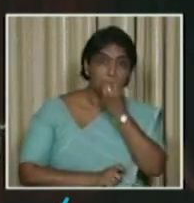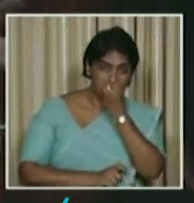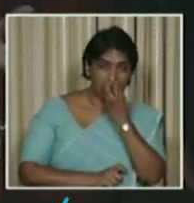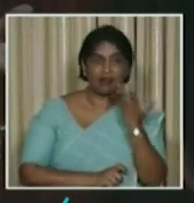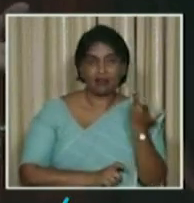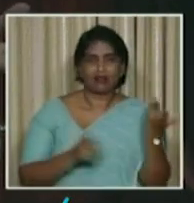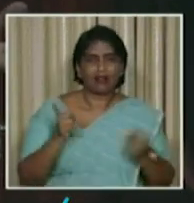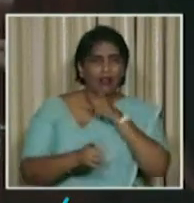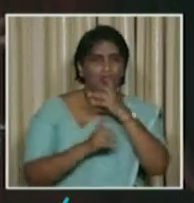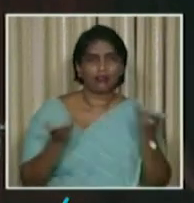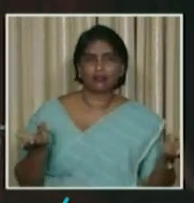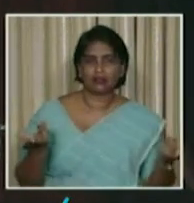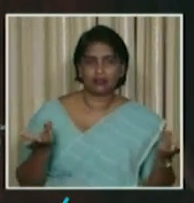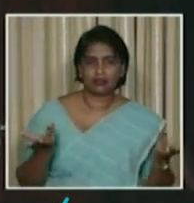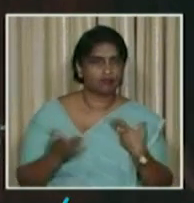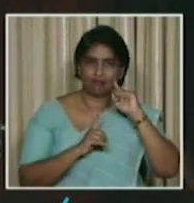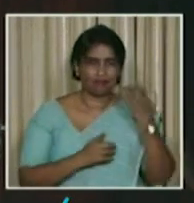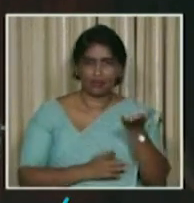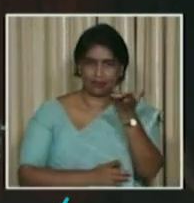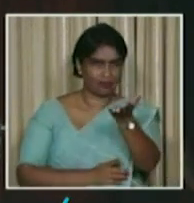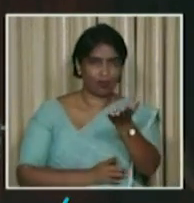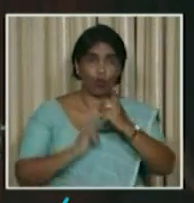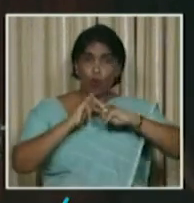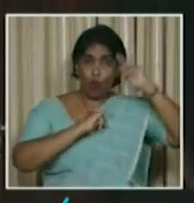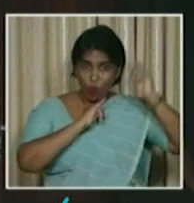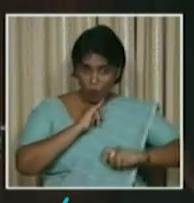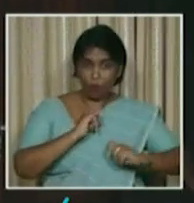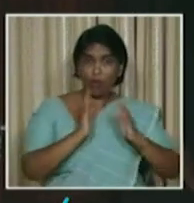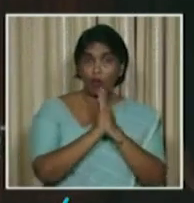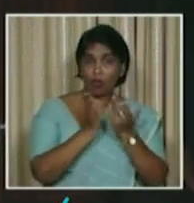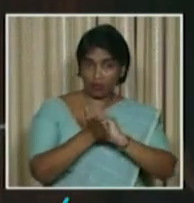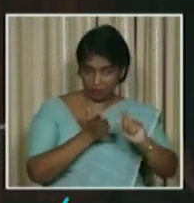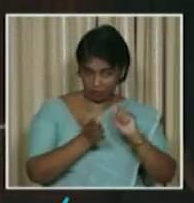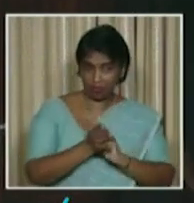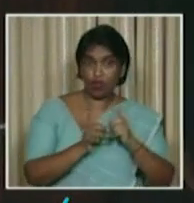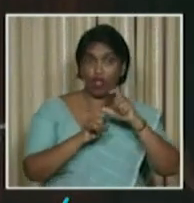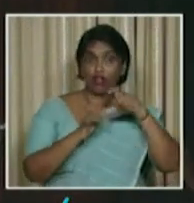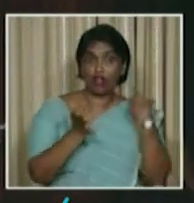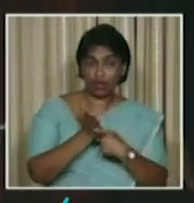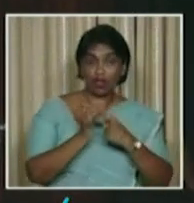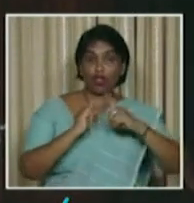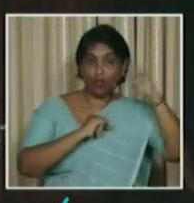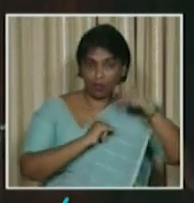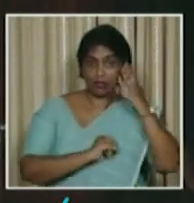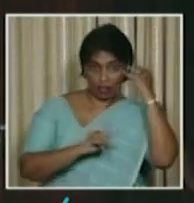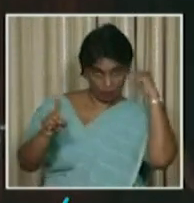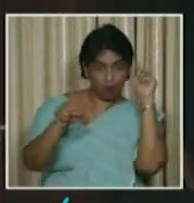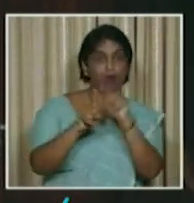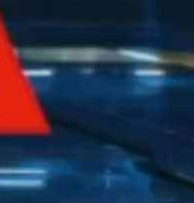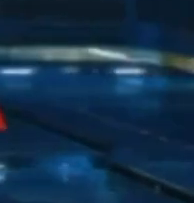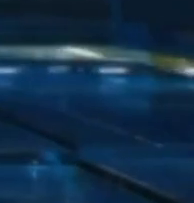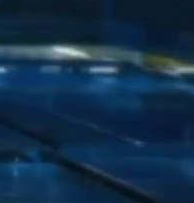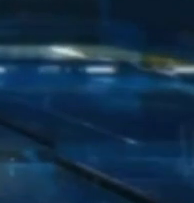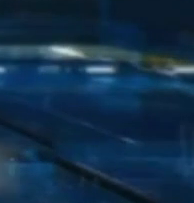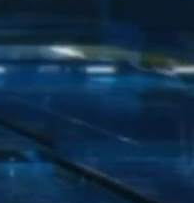කියනවා. මොකද්ද හැදියාව? මං දන්නේ නැහැ මෙතුමාගේ උපාධියේ නිබන්ධනය කරේ ආචාර්ය උපාධියේ මේ ස්ත්‍රී නිමිත්ත ගැනද කියන්න මම දන්නේ